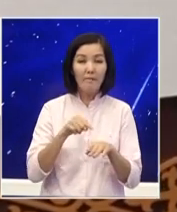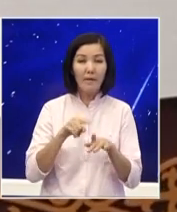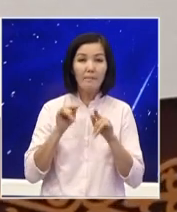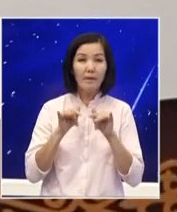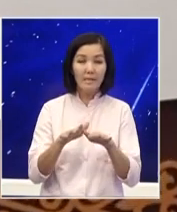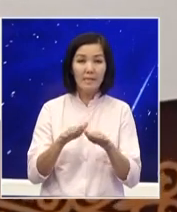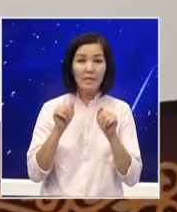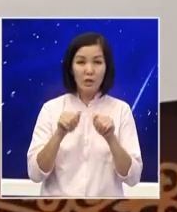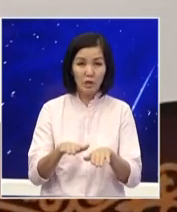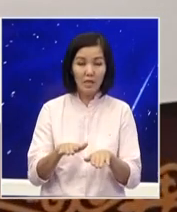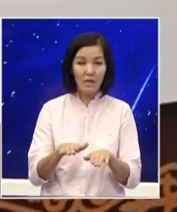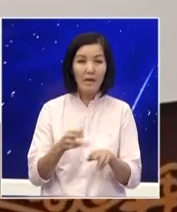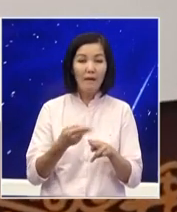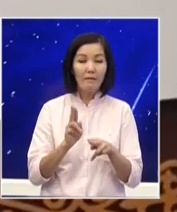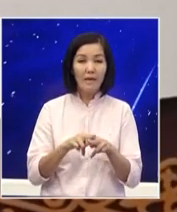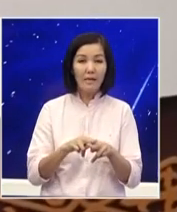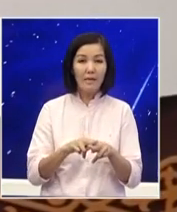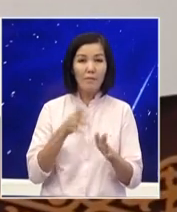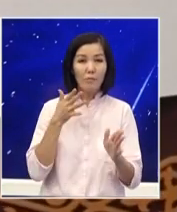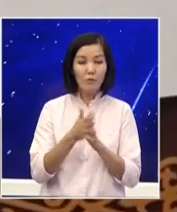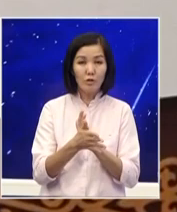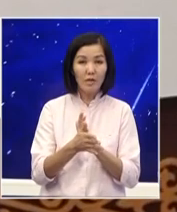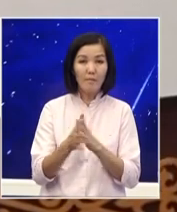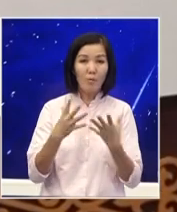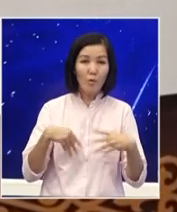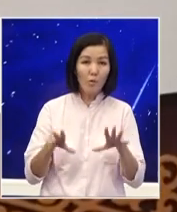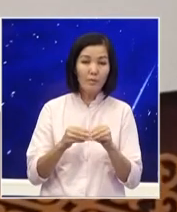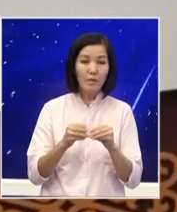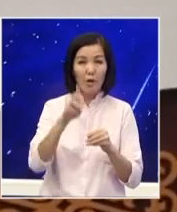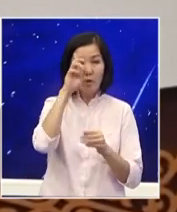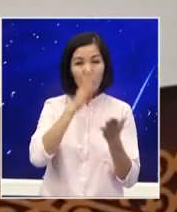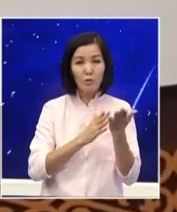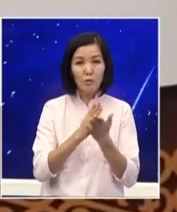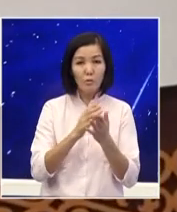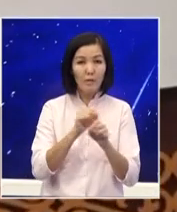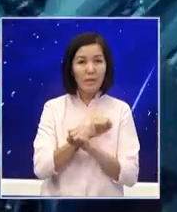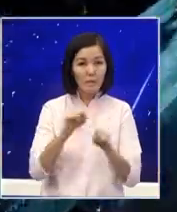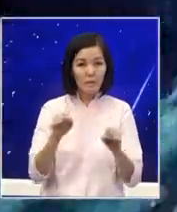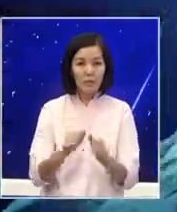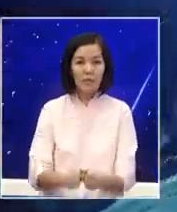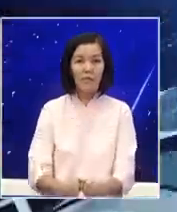принятия решения и таким образом принести ущерб интересам общества на госслужбе не допускается